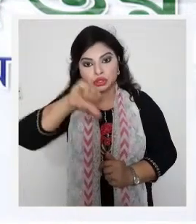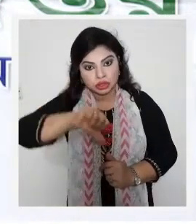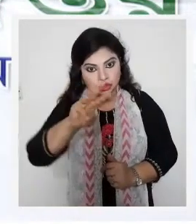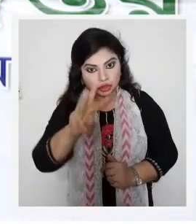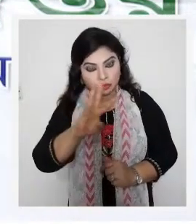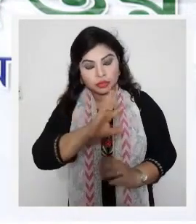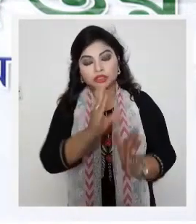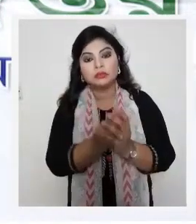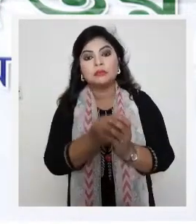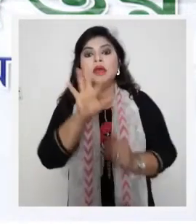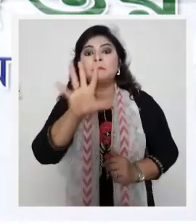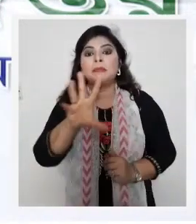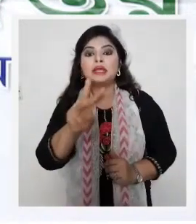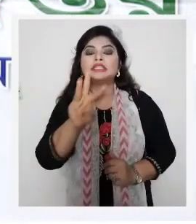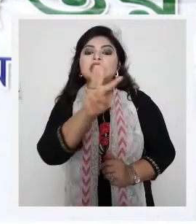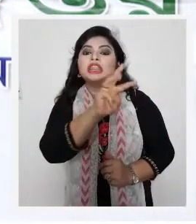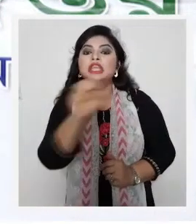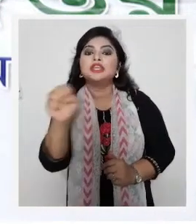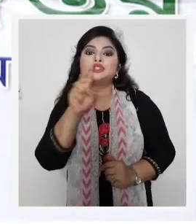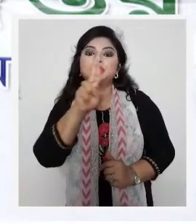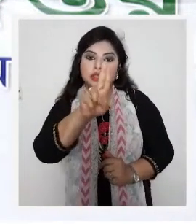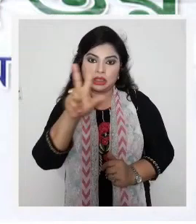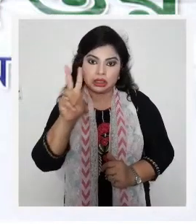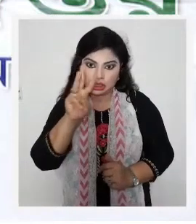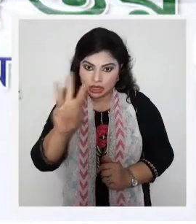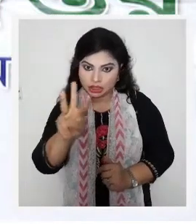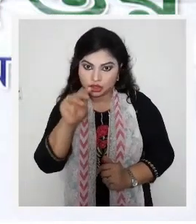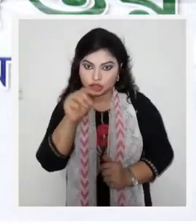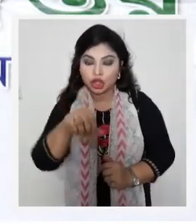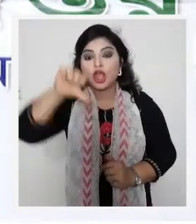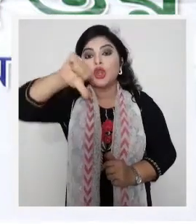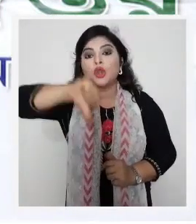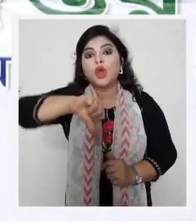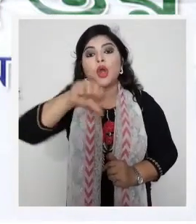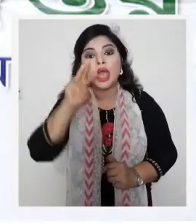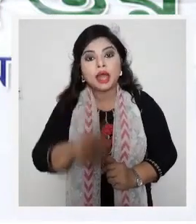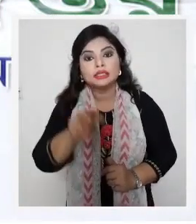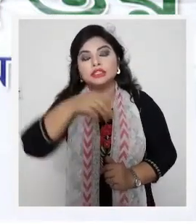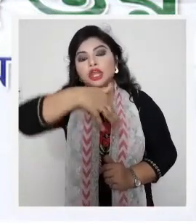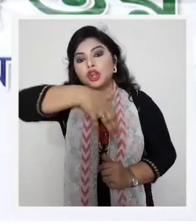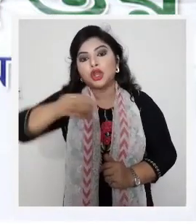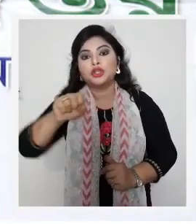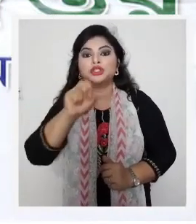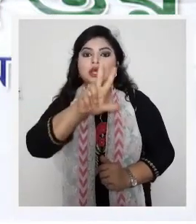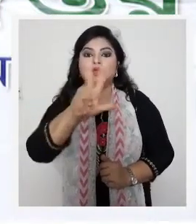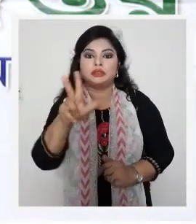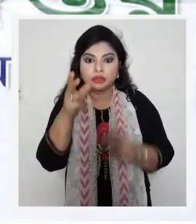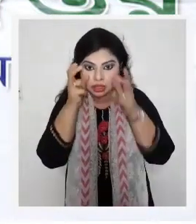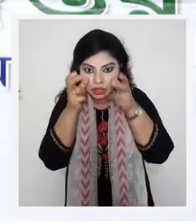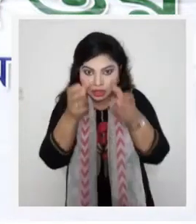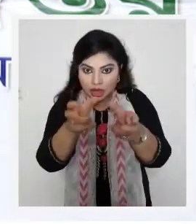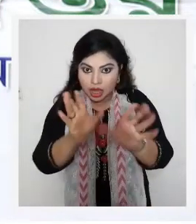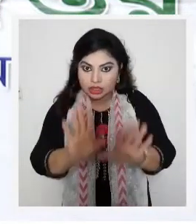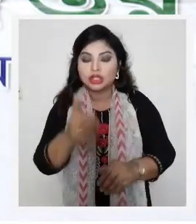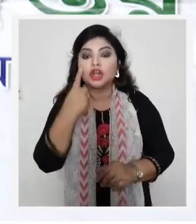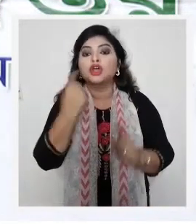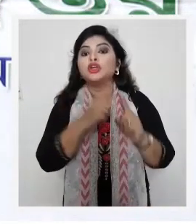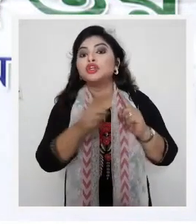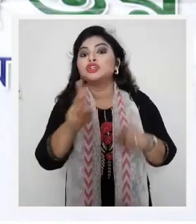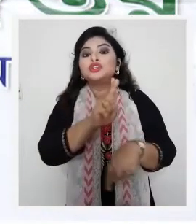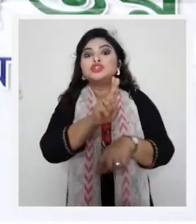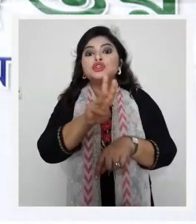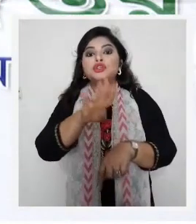এ পর্যন্ত আইসোলেশনে 15,281 জন। এ পর্যন্ত আইসোলেশন থেকে ছাড় পেয়েছেন 5,523 জন।